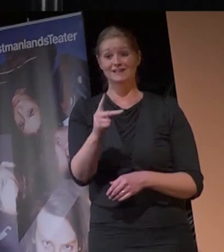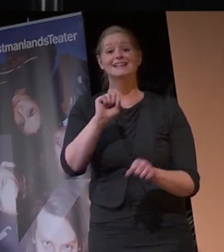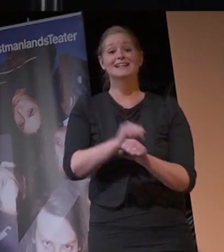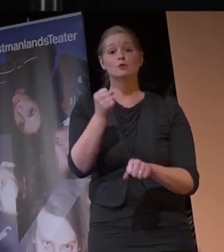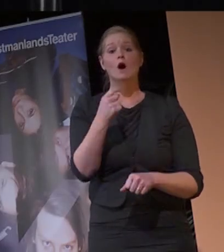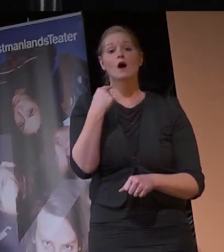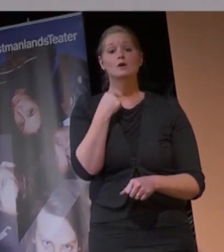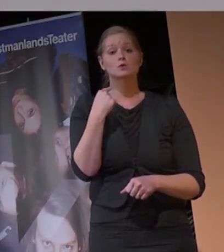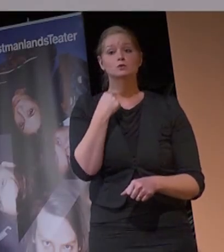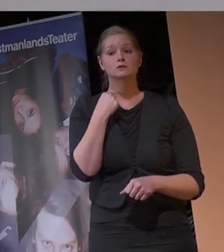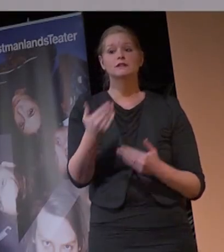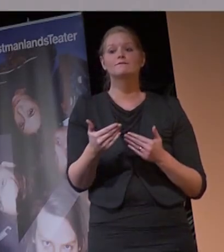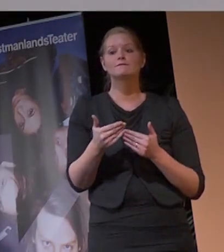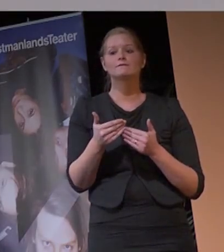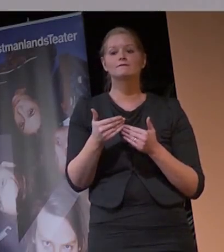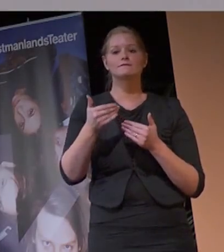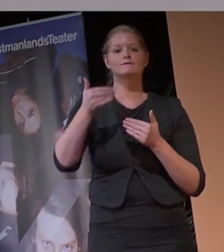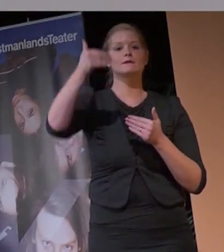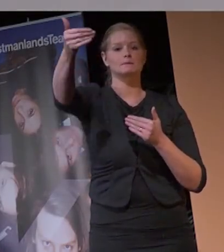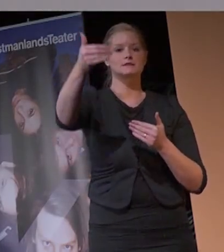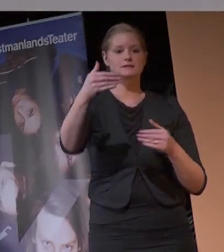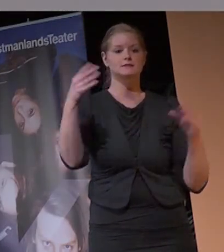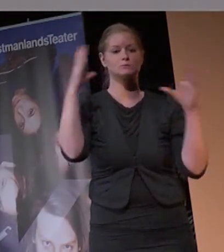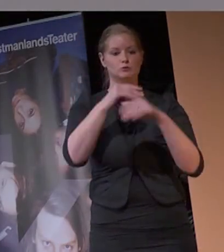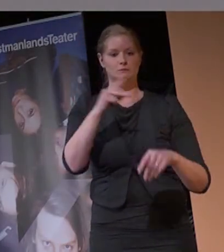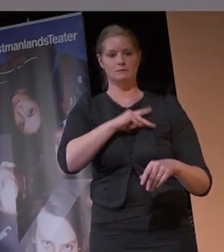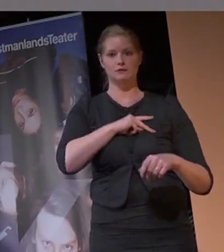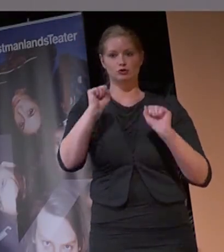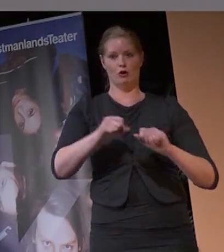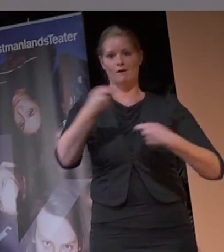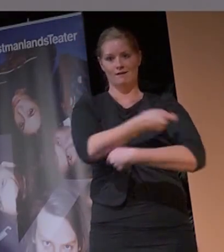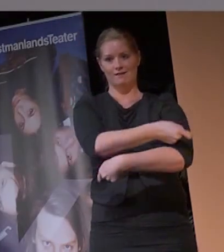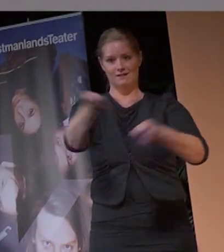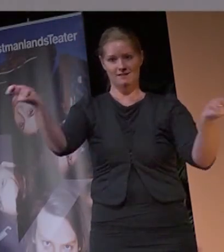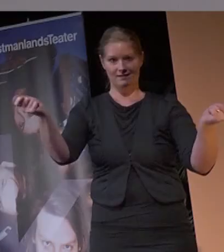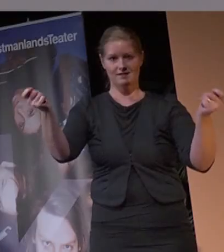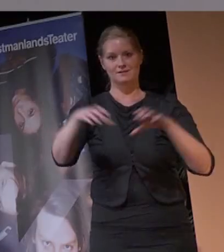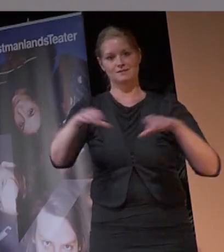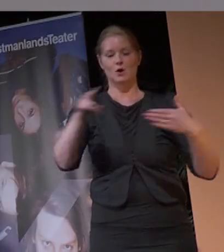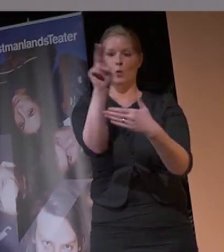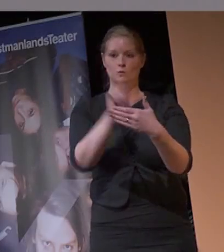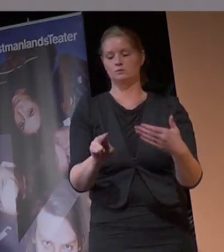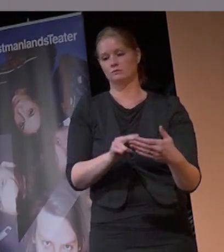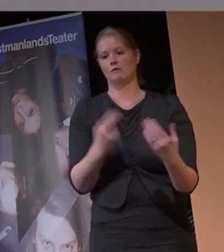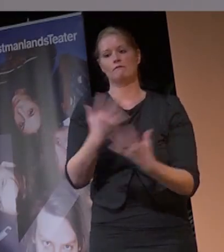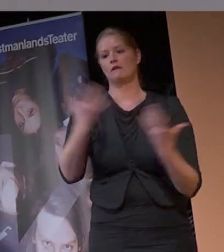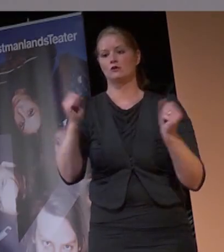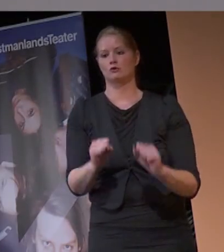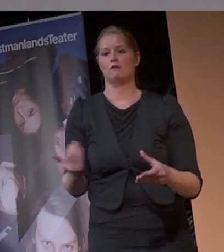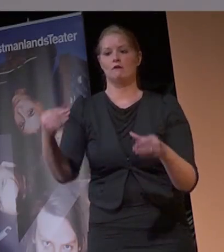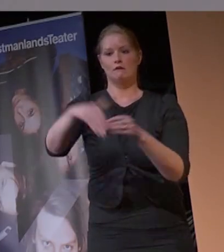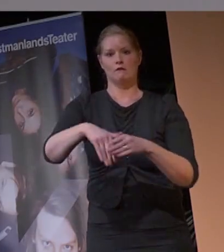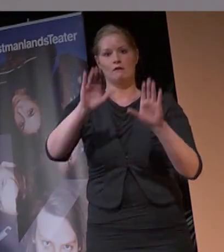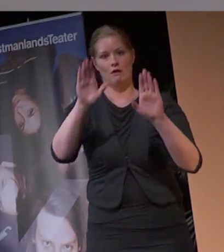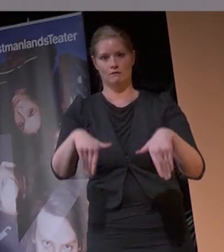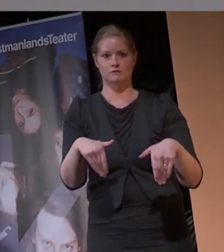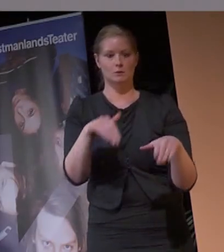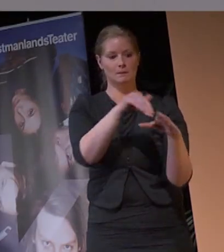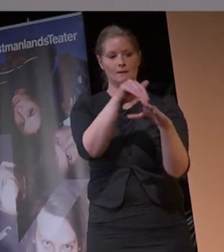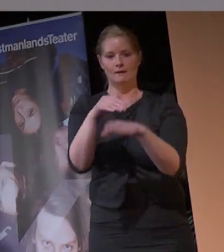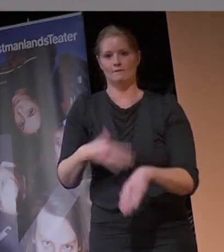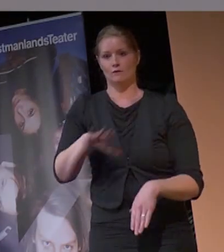vidare. Så det här är verkligen inget för statlande, utan tvärtom. Vi gör en investering för alla skull, fast de